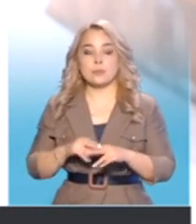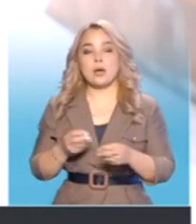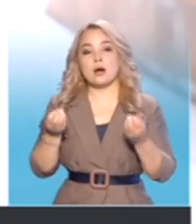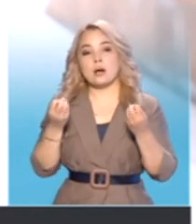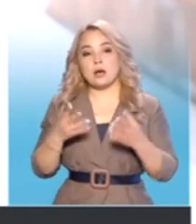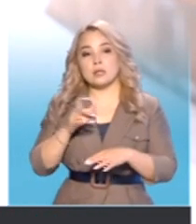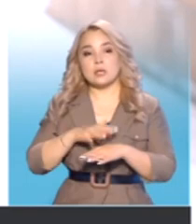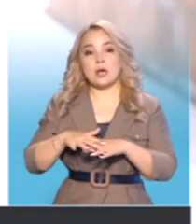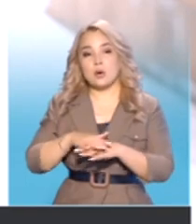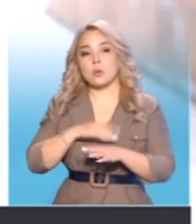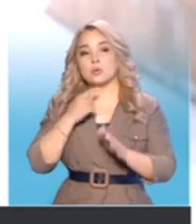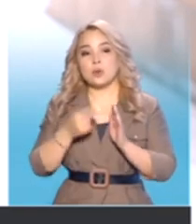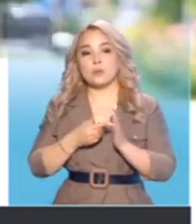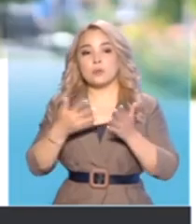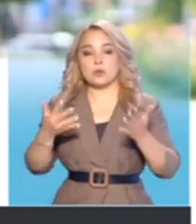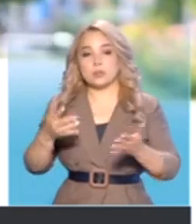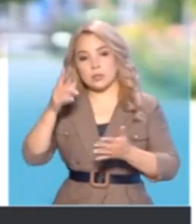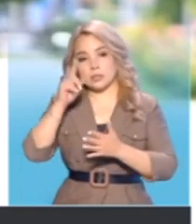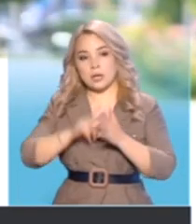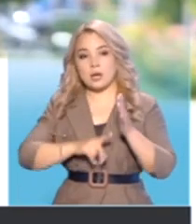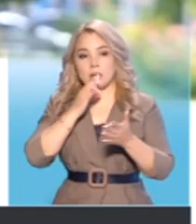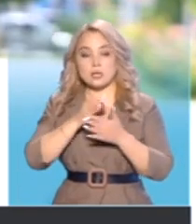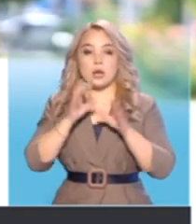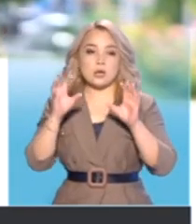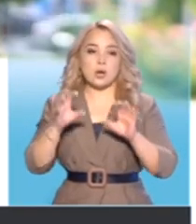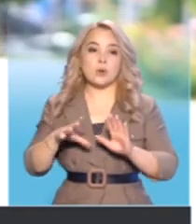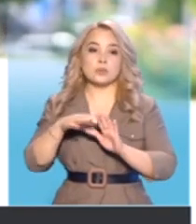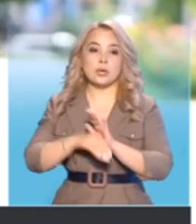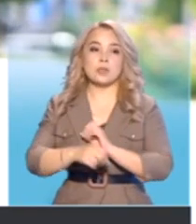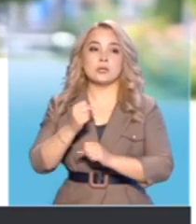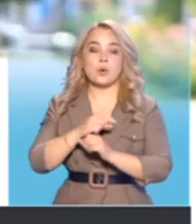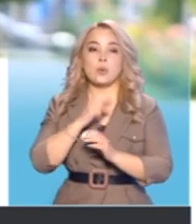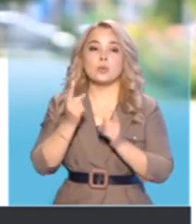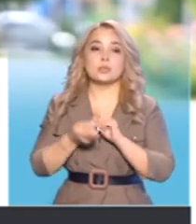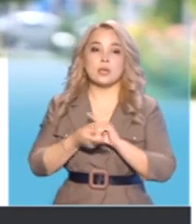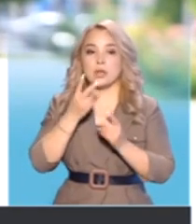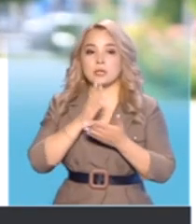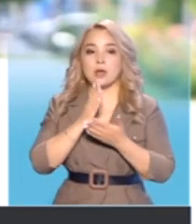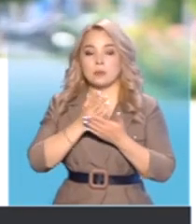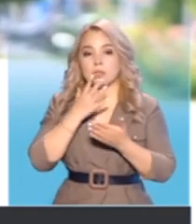қарапайым халықтың көкейіне үлкен сенім ұялатады. Конституцияға енгізіліп жатқан осы өзгерістерден үлкен үміт күтемін.